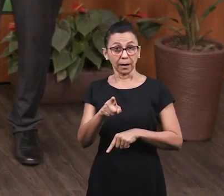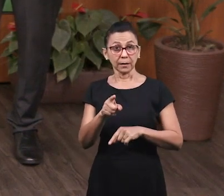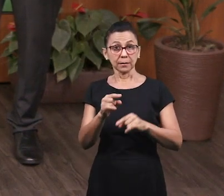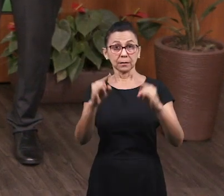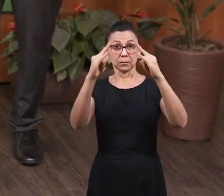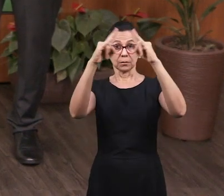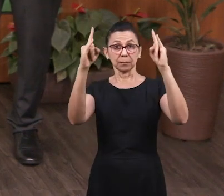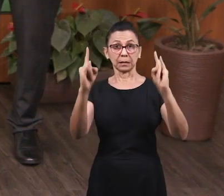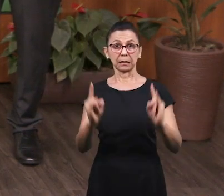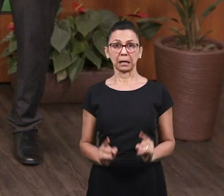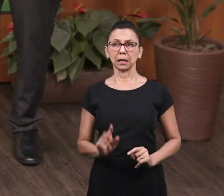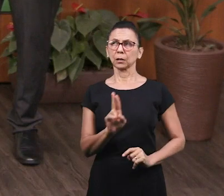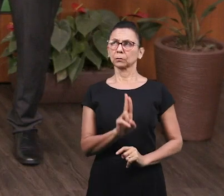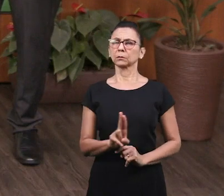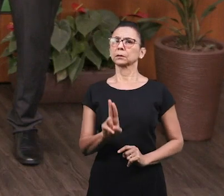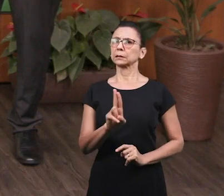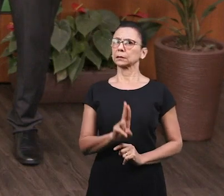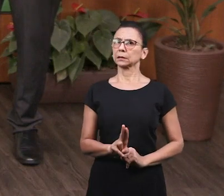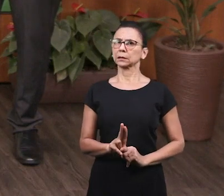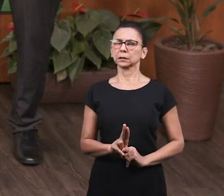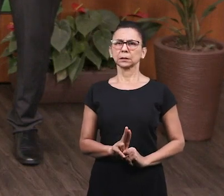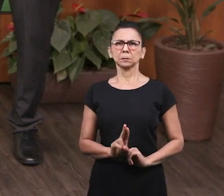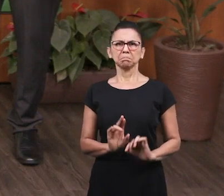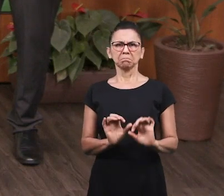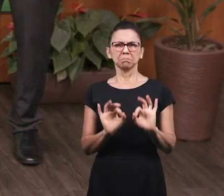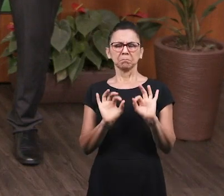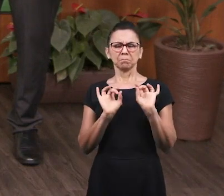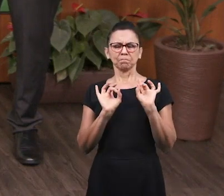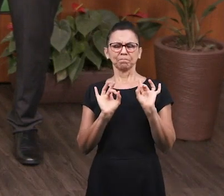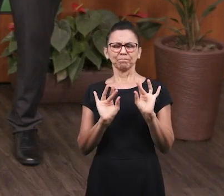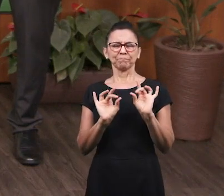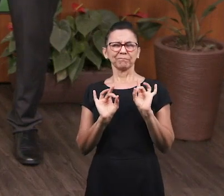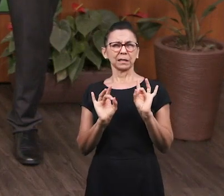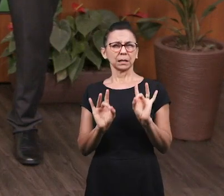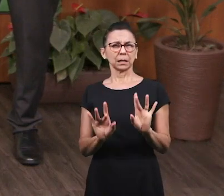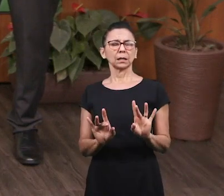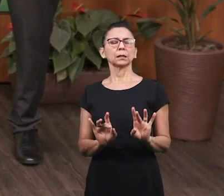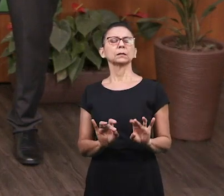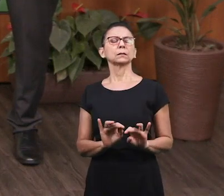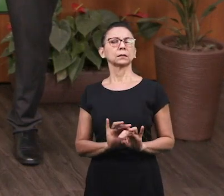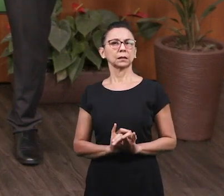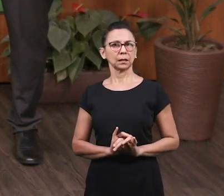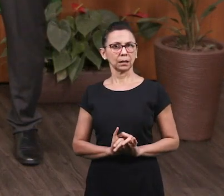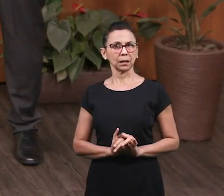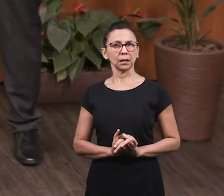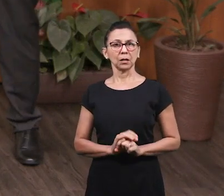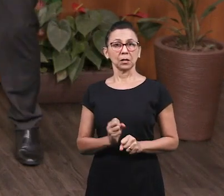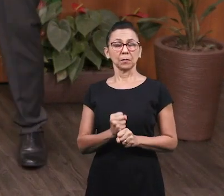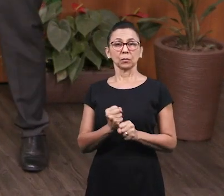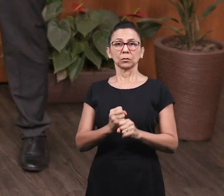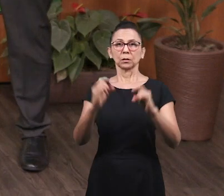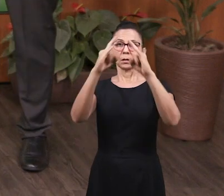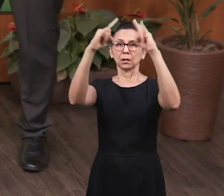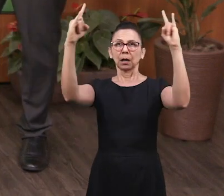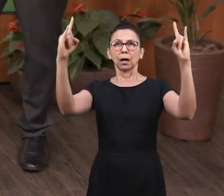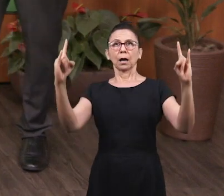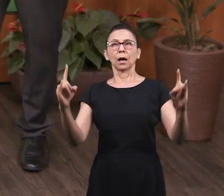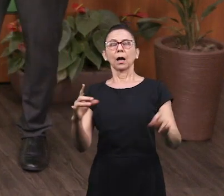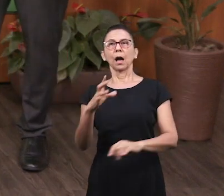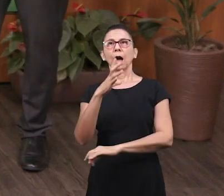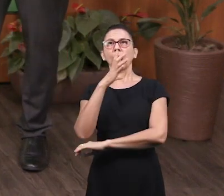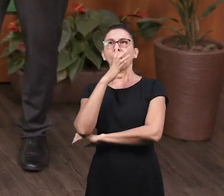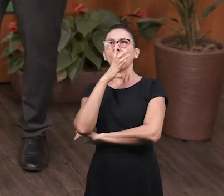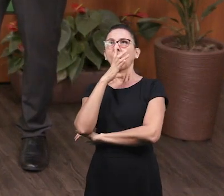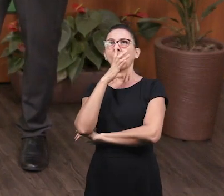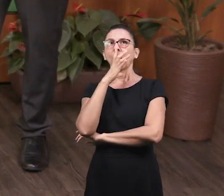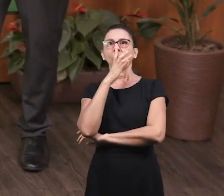dans le tabernacle, c'était des matériaux nobles. Oui, c'était une construction qui avait de la